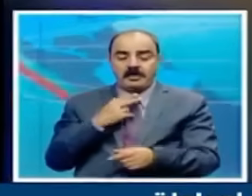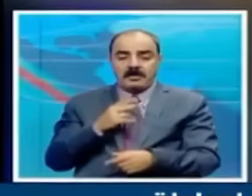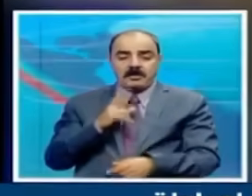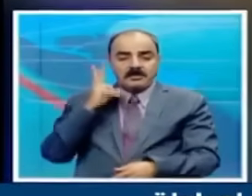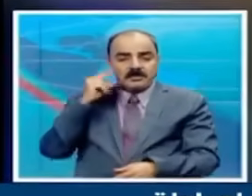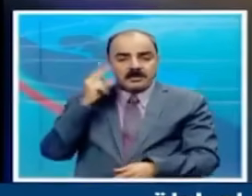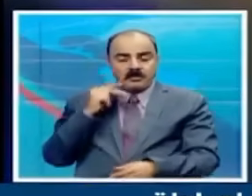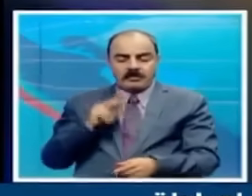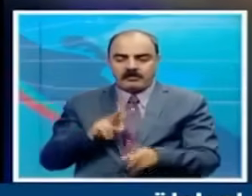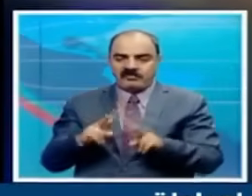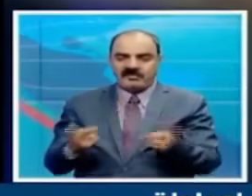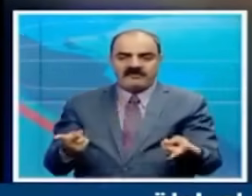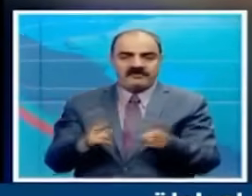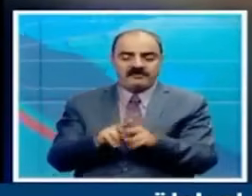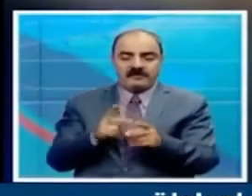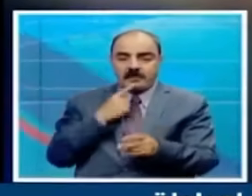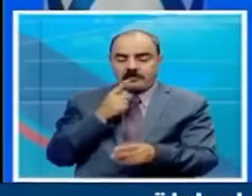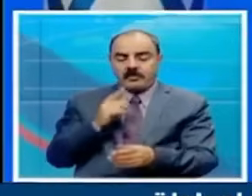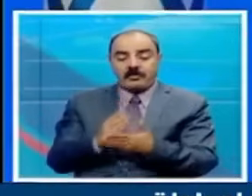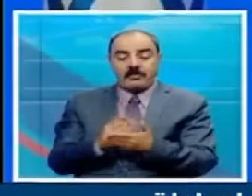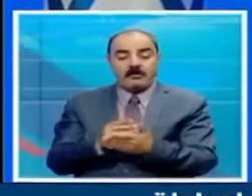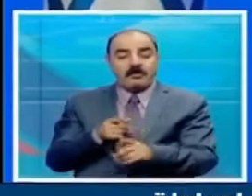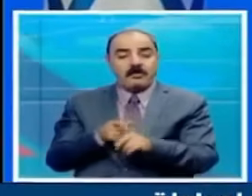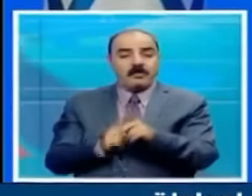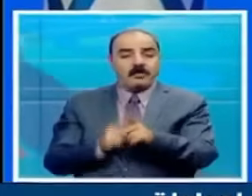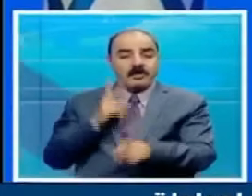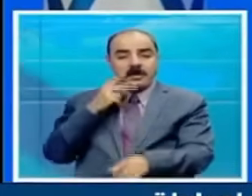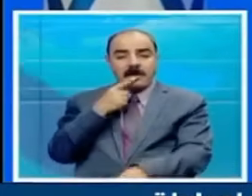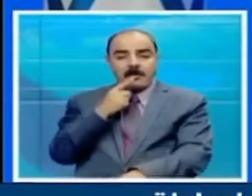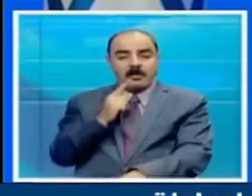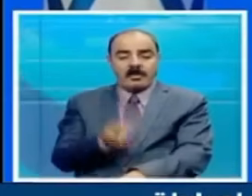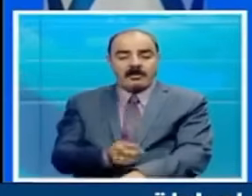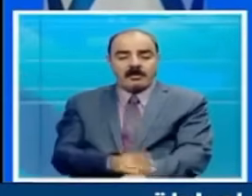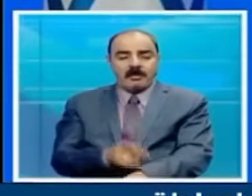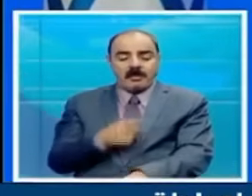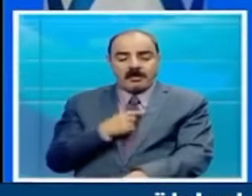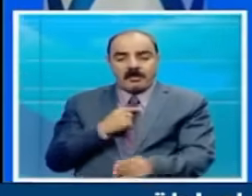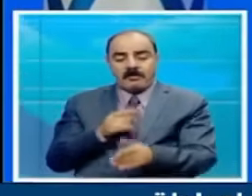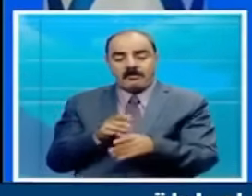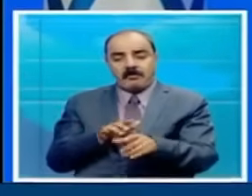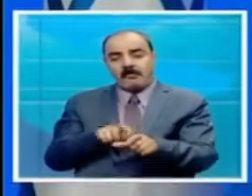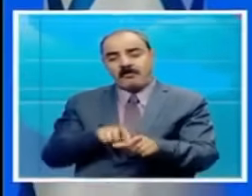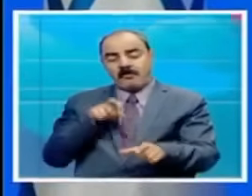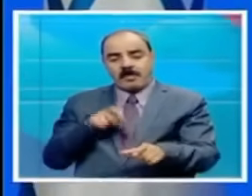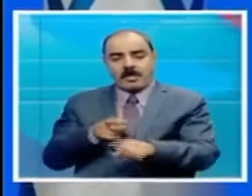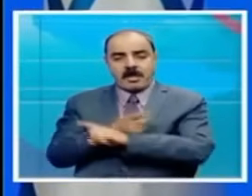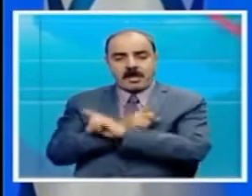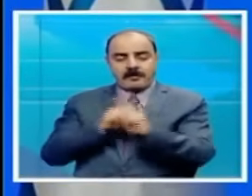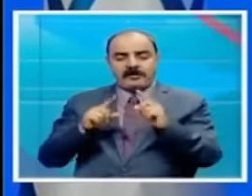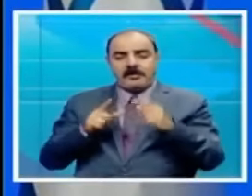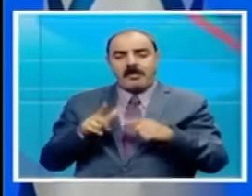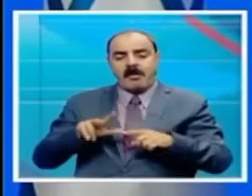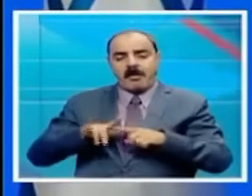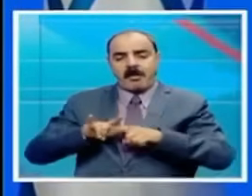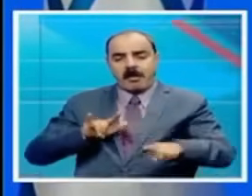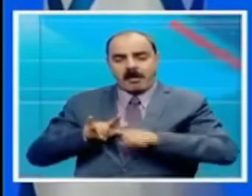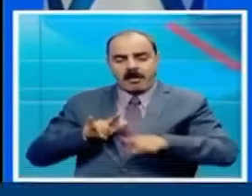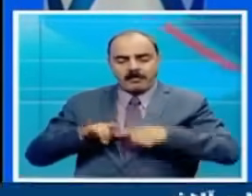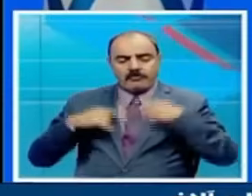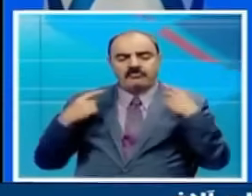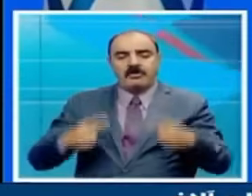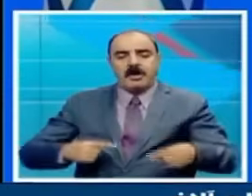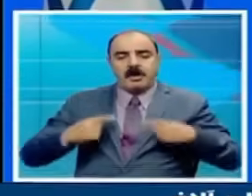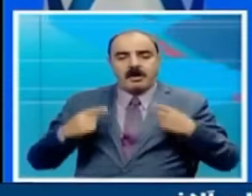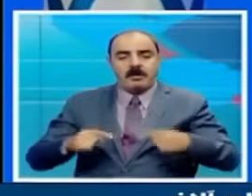في الاتجاه المعاكس، حيث أعلن رئيس الوزراء الإسرائيلي بنيامين نتنياهو استمرار العمليات